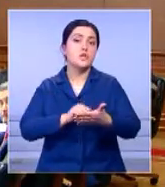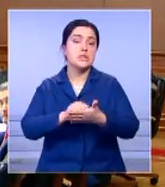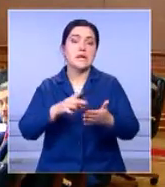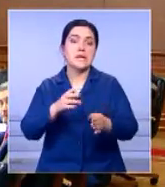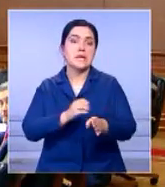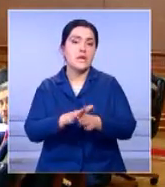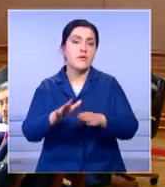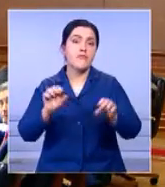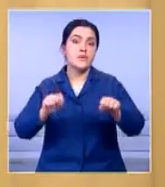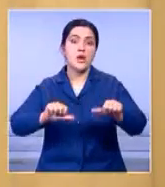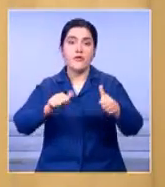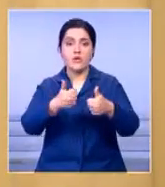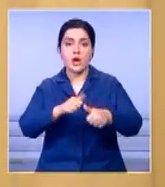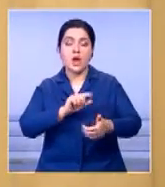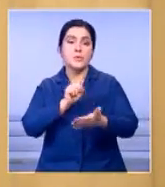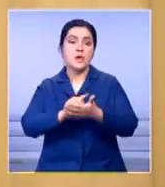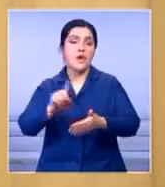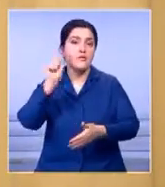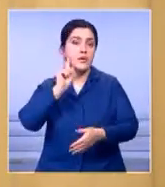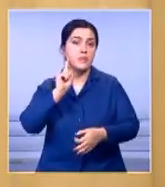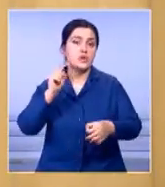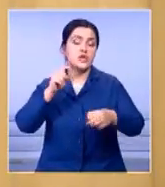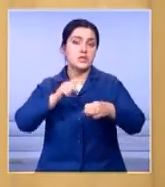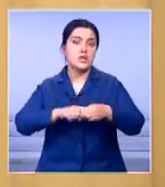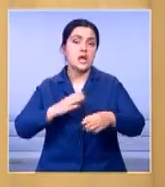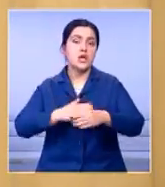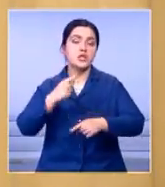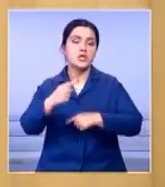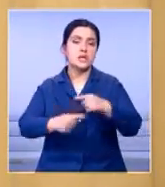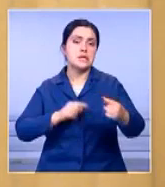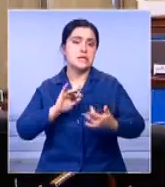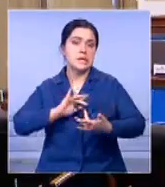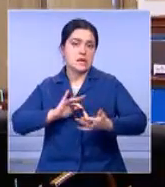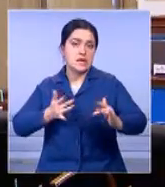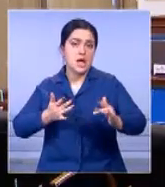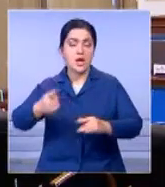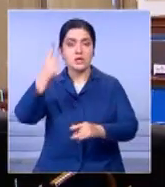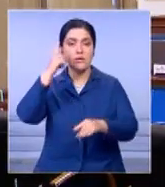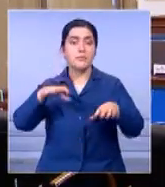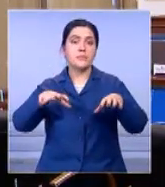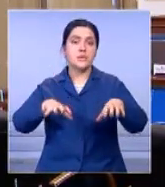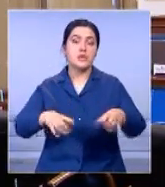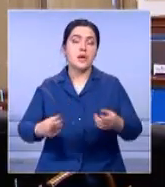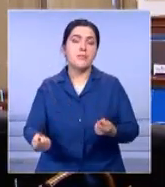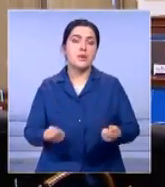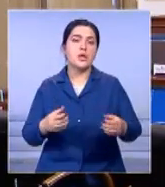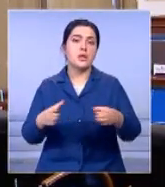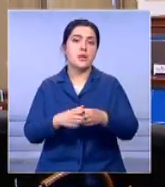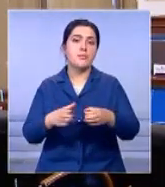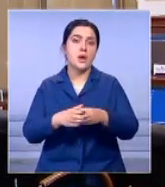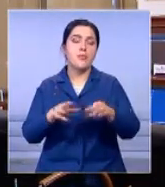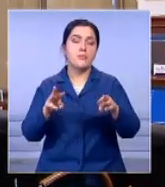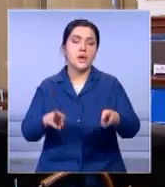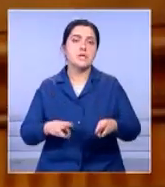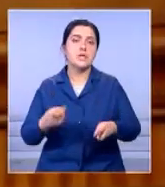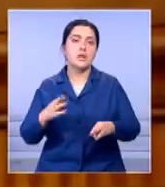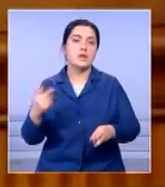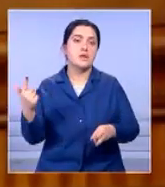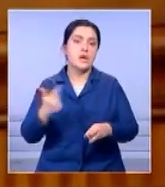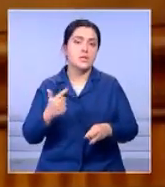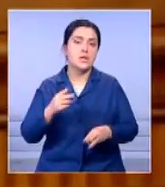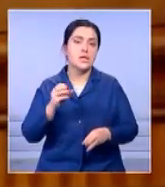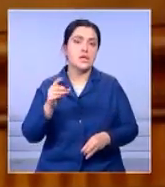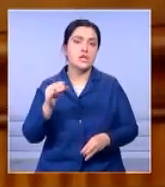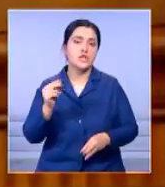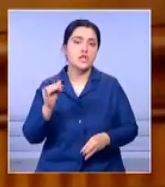не реализована возможность оформить обязательную временную регистрацию в режиме онлайн. Как заявил председатель правления корпорации «Правительство для